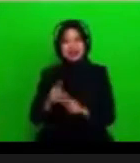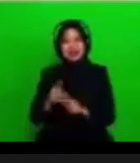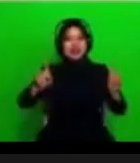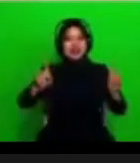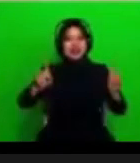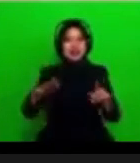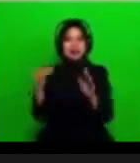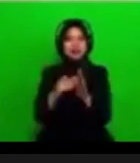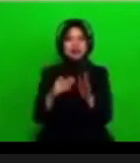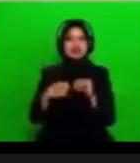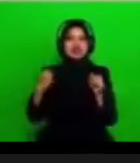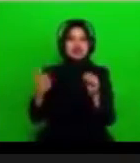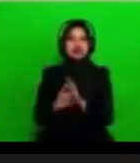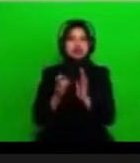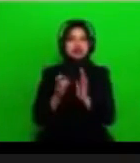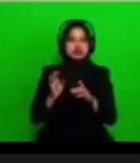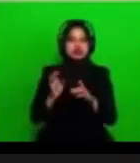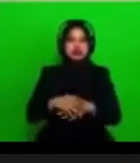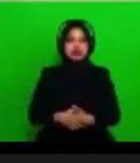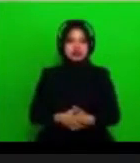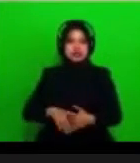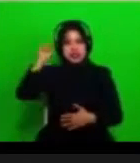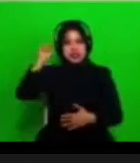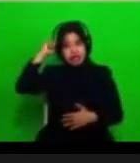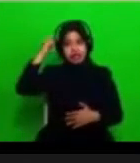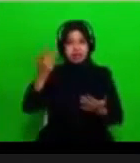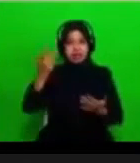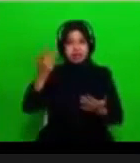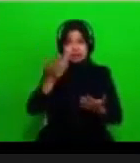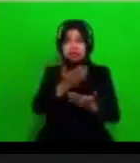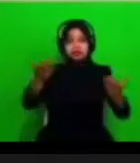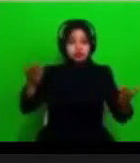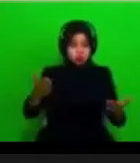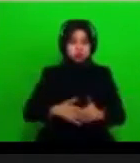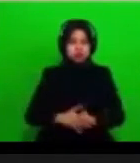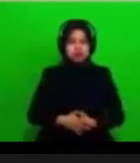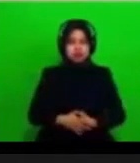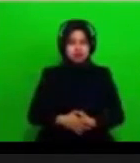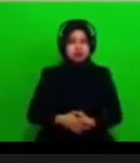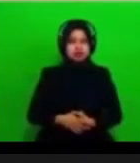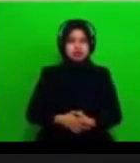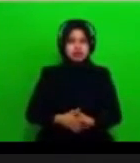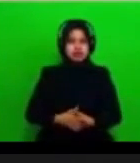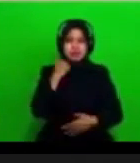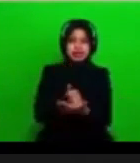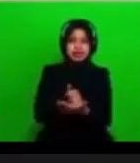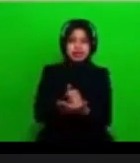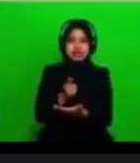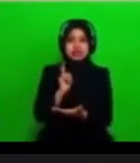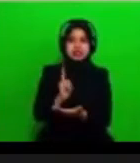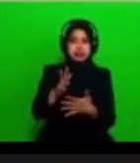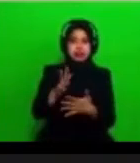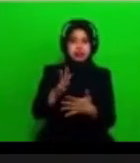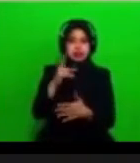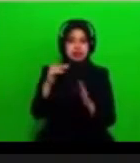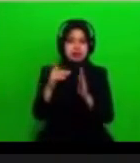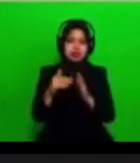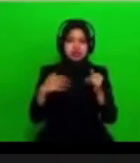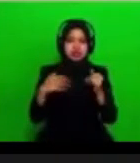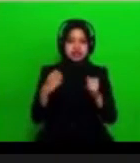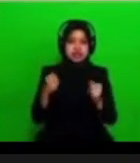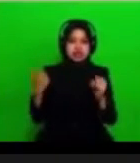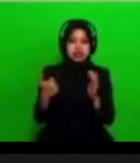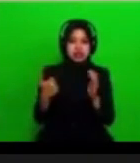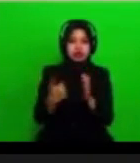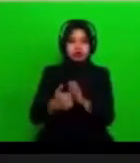kesehatan 5M plus 1M karena sekarang sudah yang baru ya, menjalani vaksinasi tentunya. Betul. Ibu cantik ya, mencuci